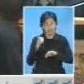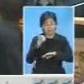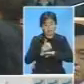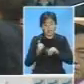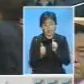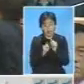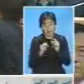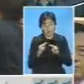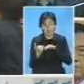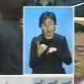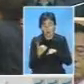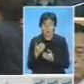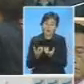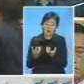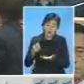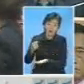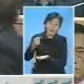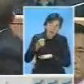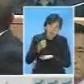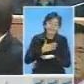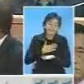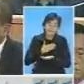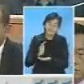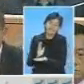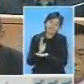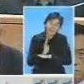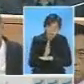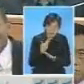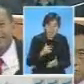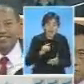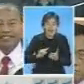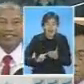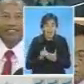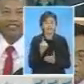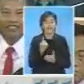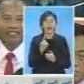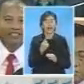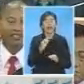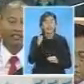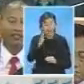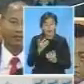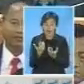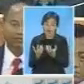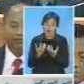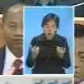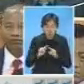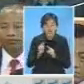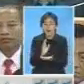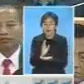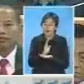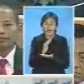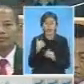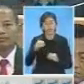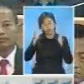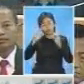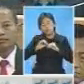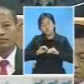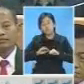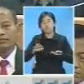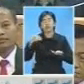อบให้เราเป็นคนรับครับเราก็เห็นว่าสิ่งเหล่านี้แหละครับเป็นเริ่มของทานน้ำใจเราก็ได้มีการประชาสัมพันธ์ปากต่อปากออก